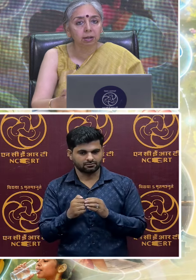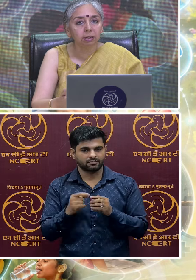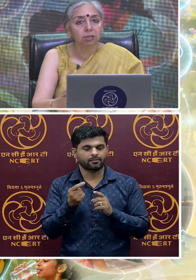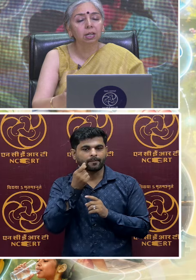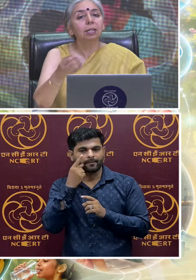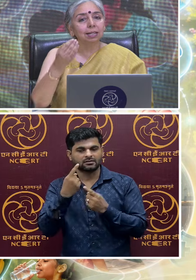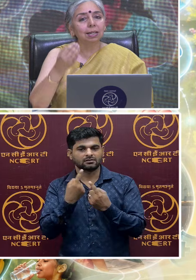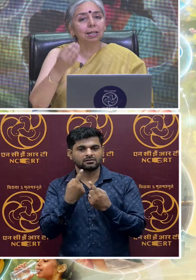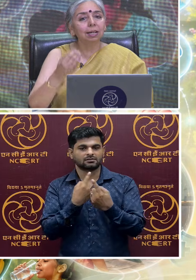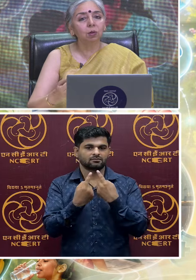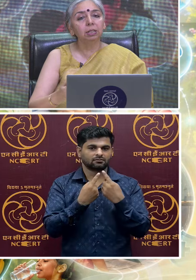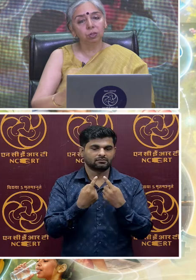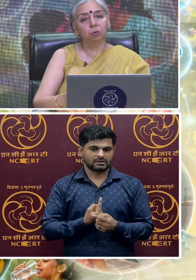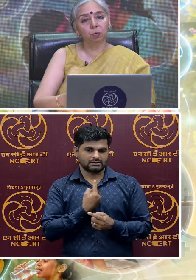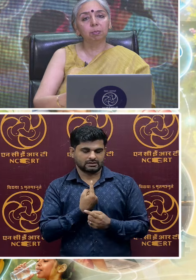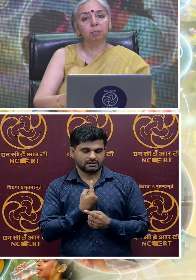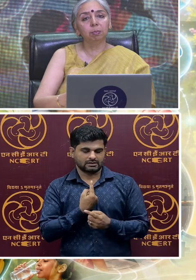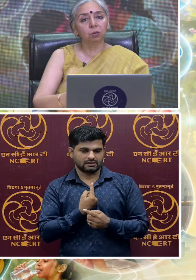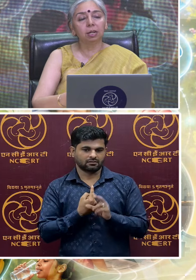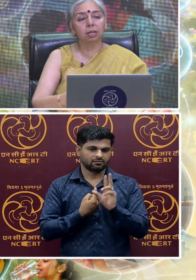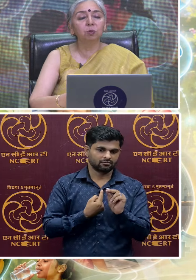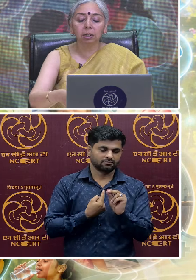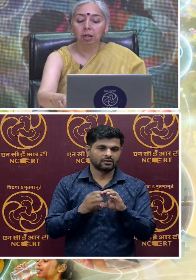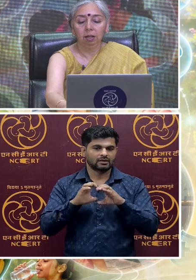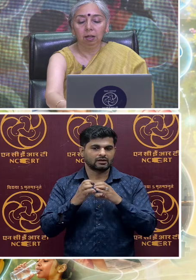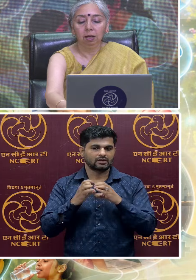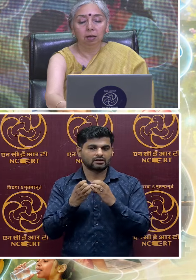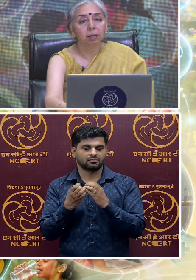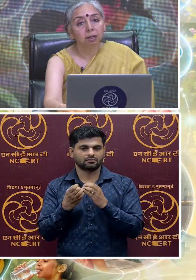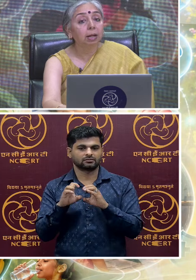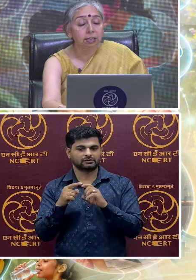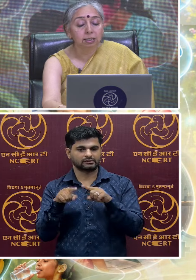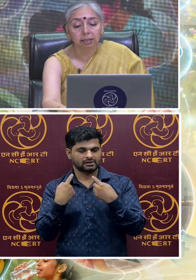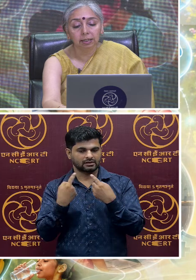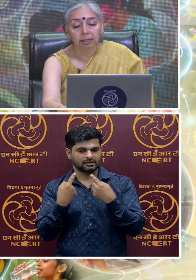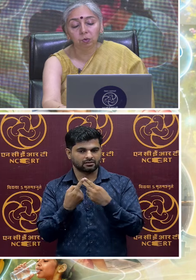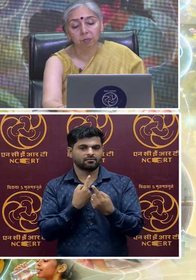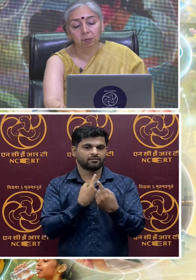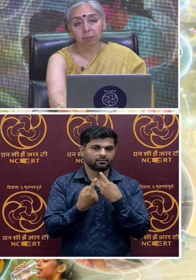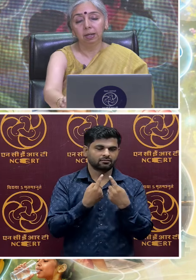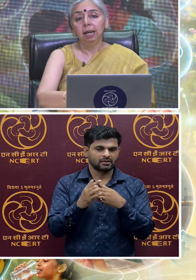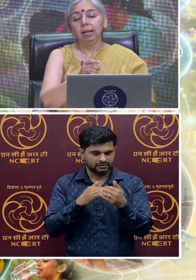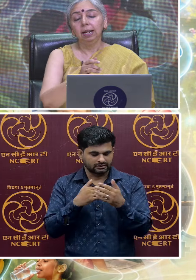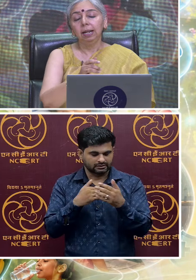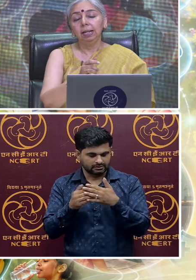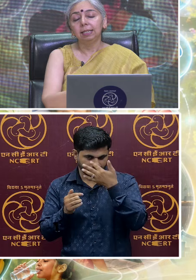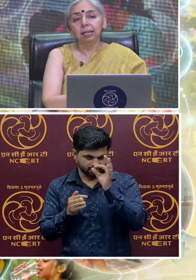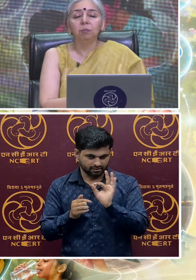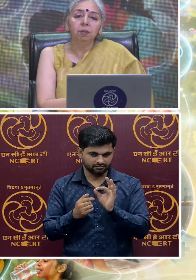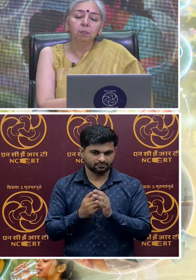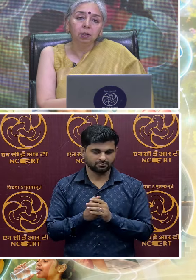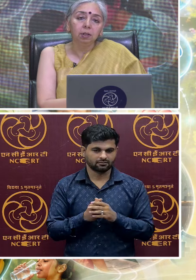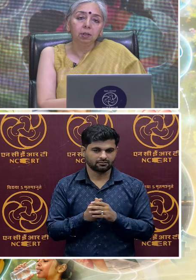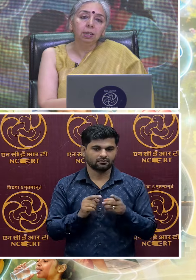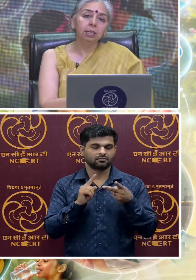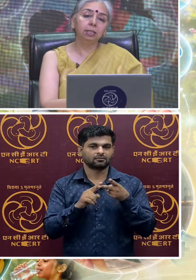पेरेंट्स से बात कीजिए। सिंगल आउट मत कीजिए ऑफ कोर्स बच्चे को क्लासरूम में, बट बात कर सकते हैं कि कोई प्रॉब्लम है। And second